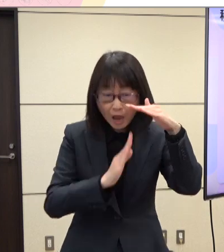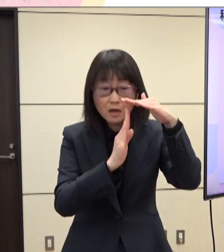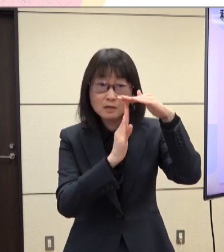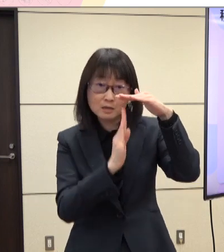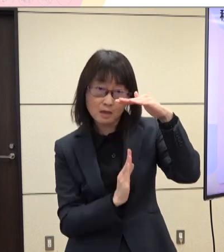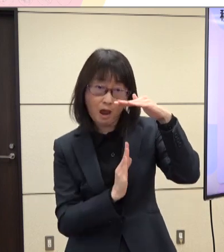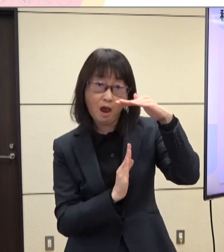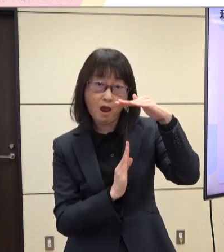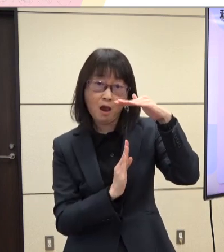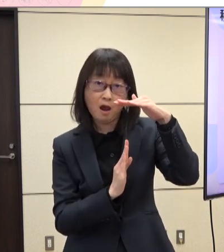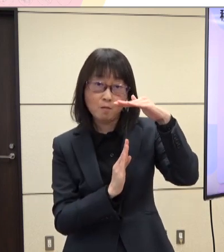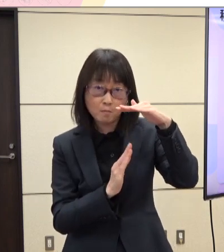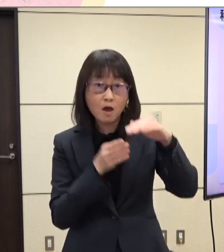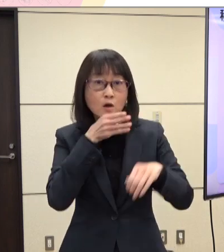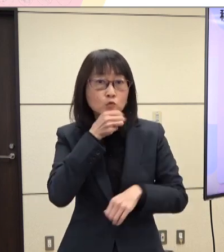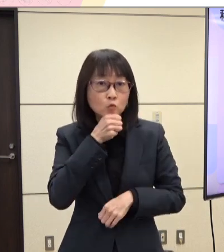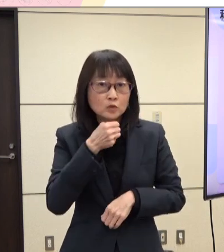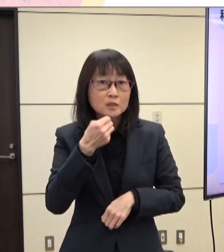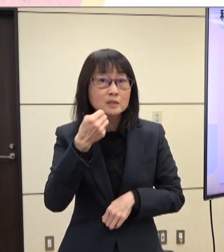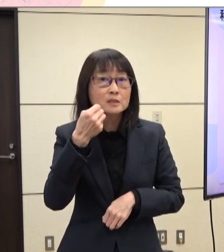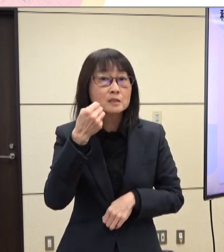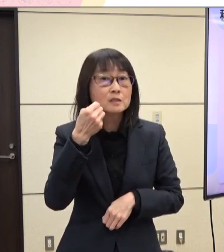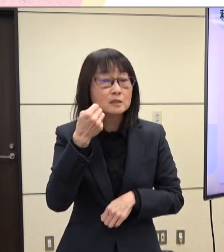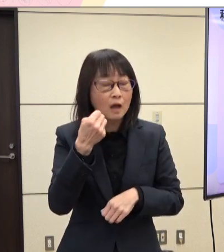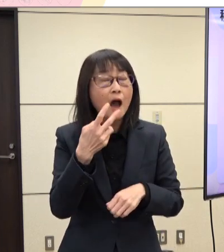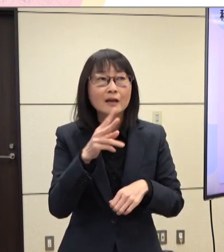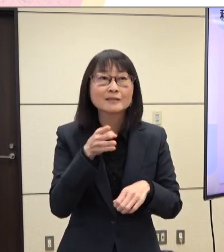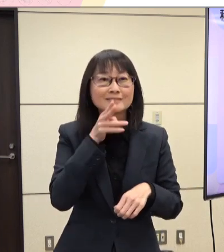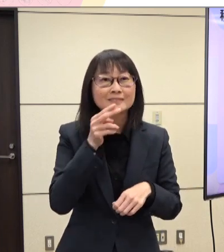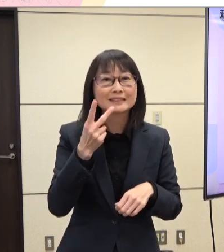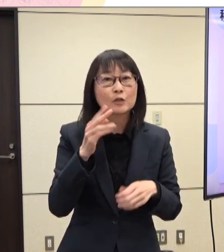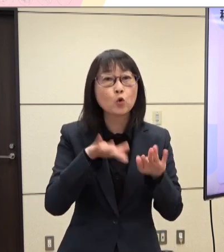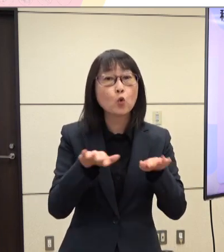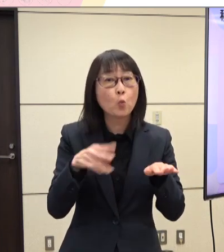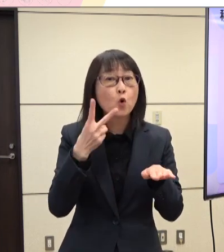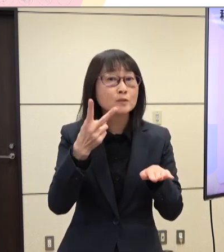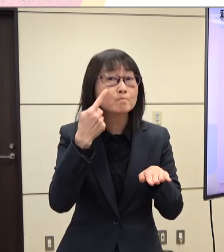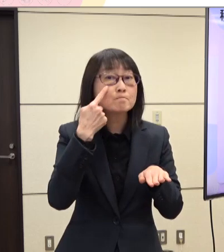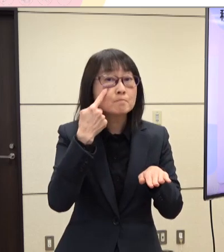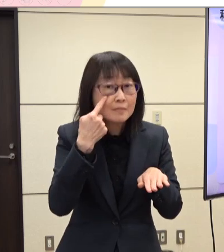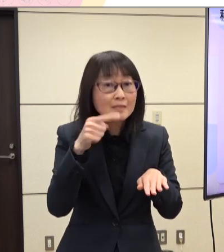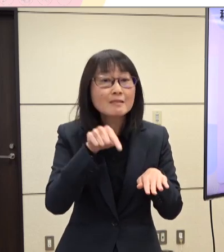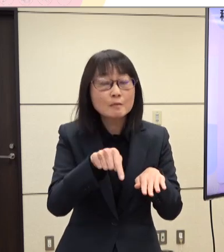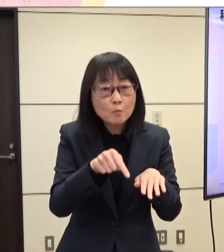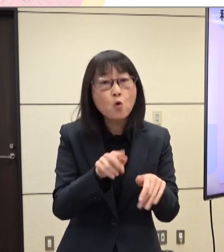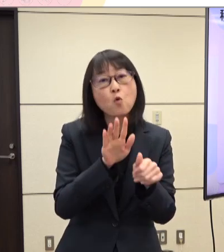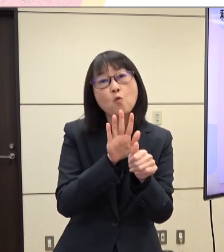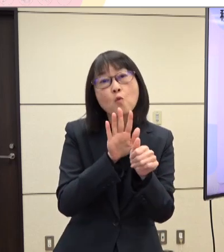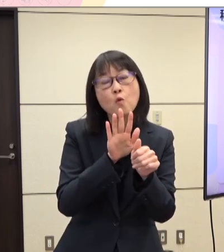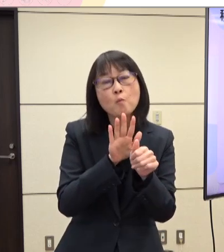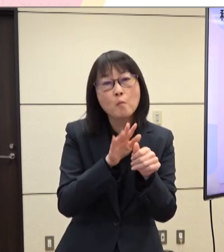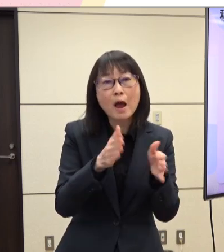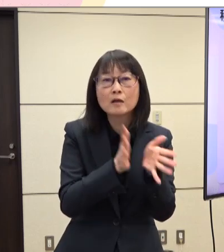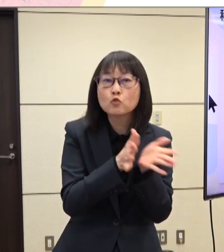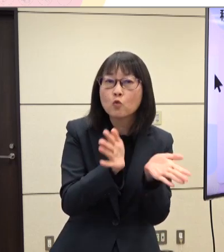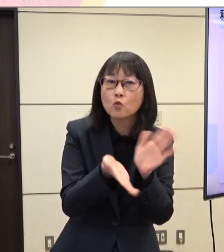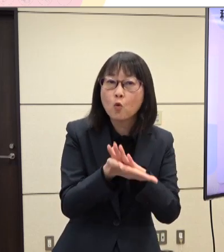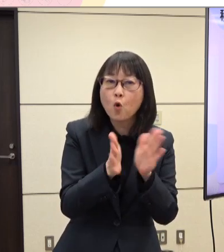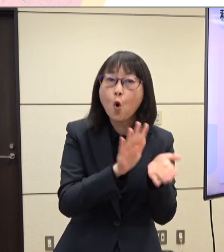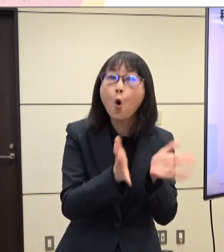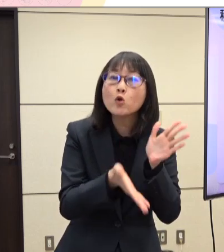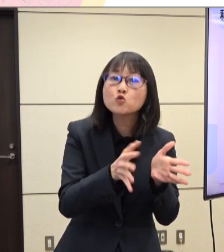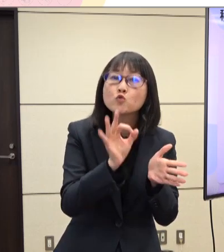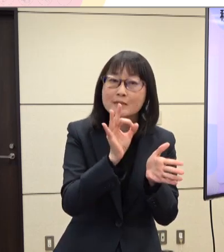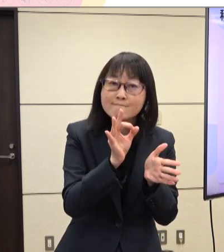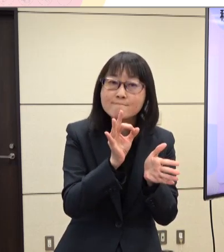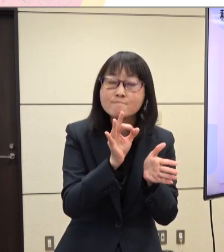2子は半額、第3子は無料ということで、今年度から所得制限を撤廃をして、